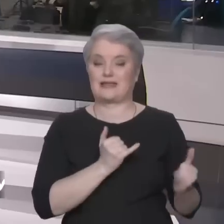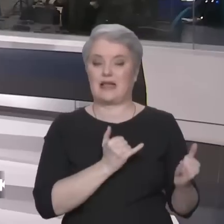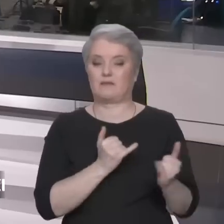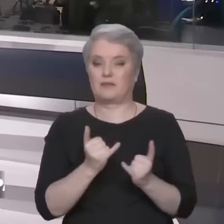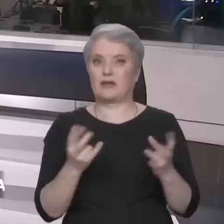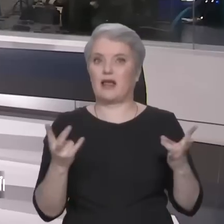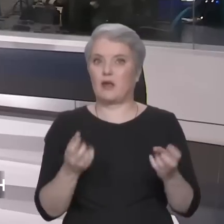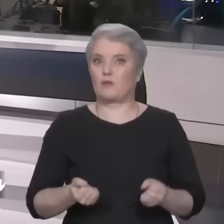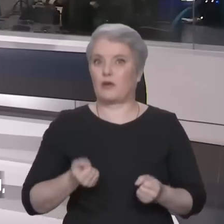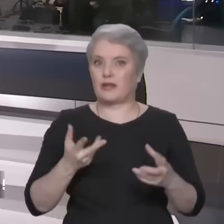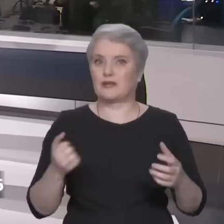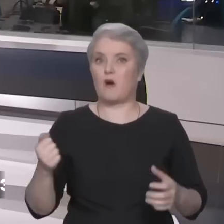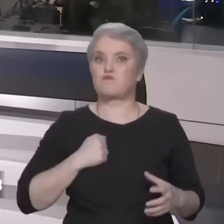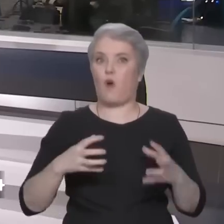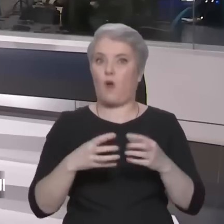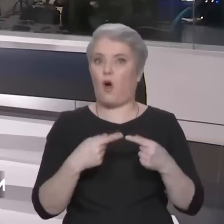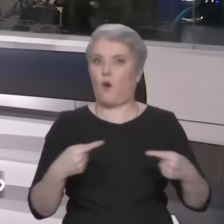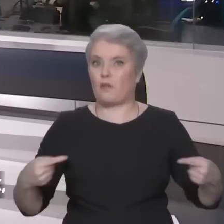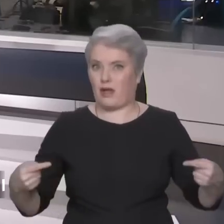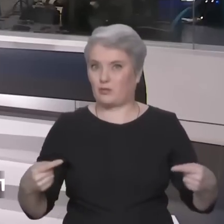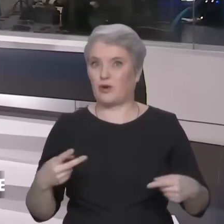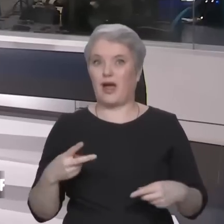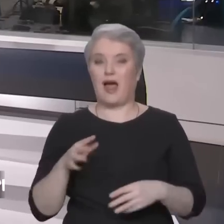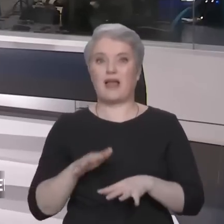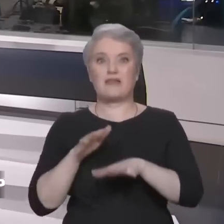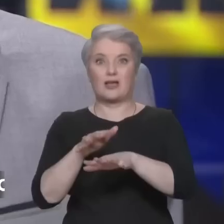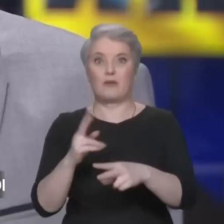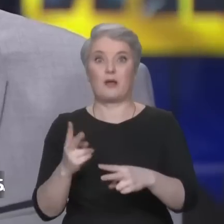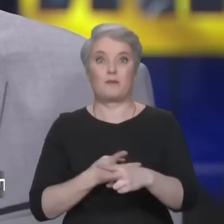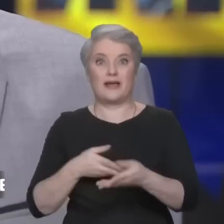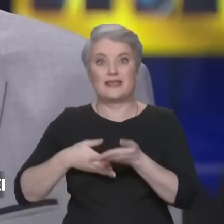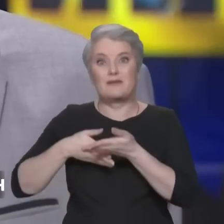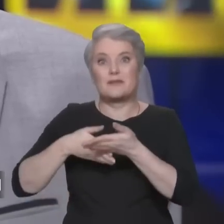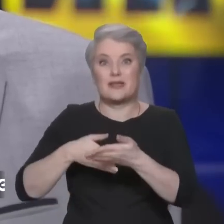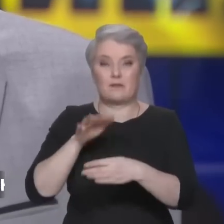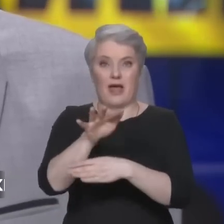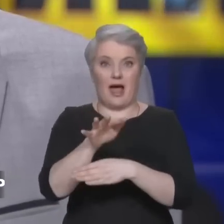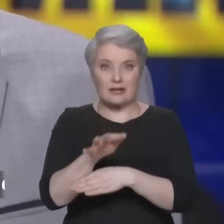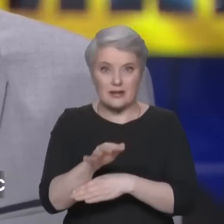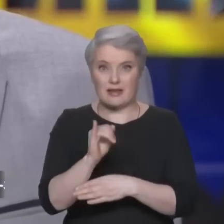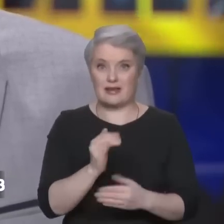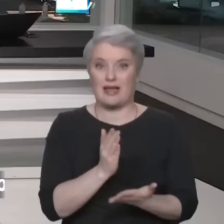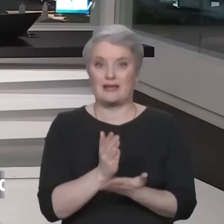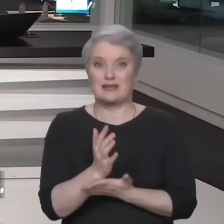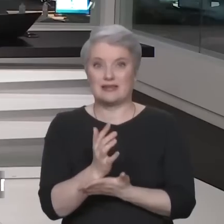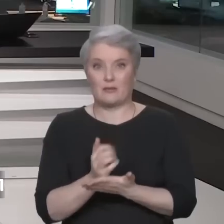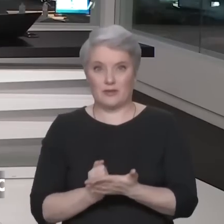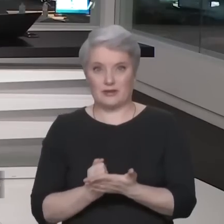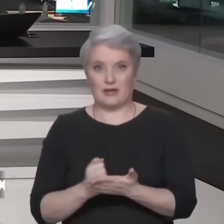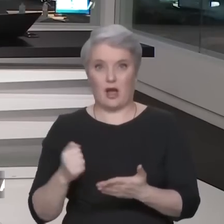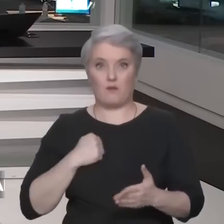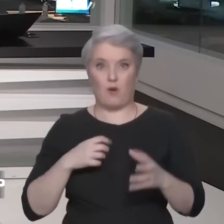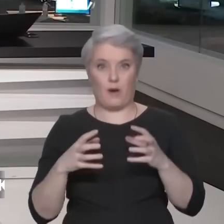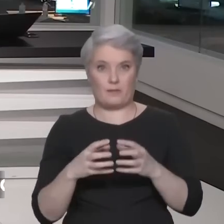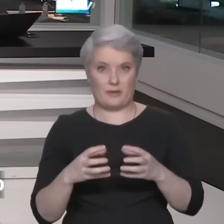тому що вести наступальні дії без підтримки артилерії і пропорційного забезпечення артилерії боєприпасами, ну, це нонсенс, це